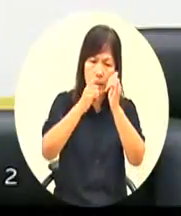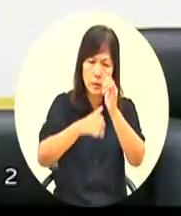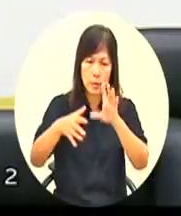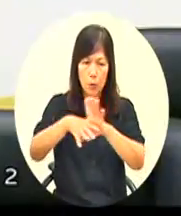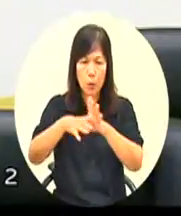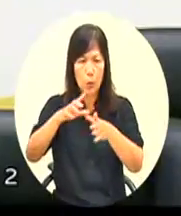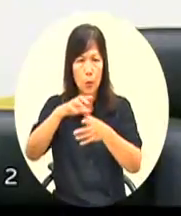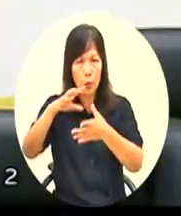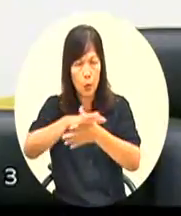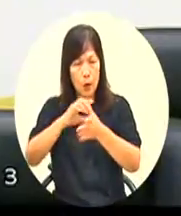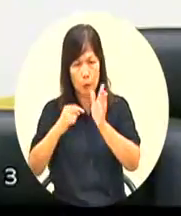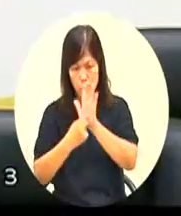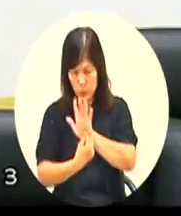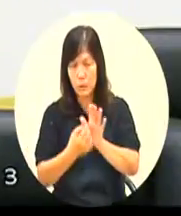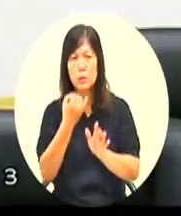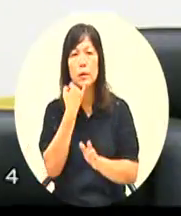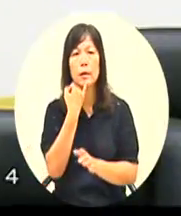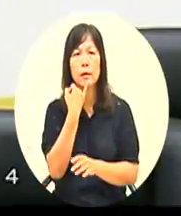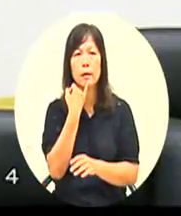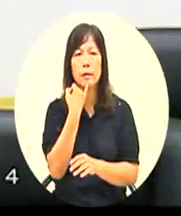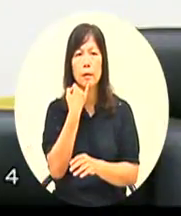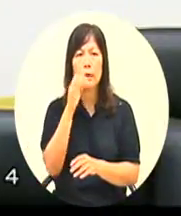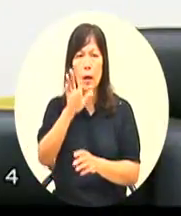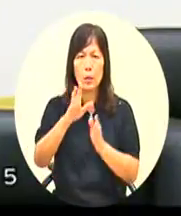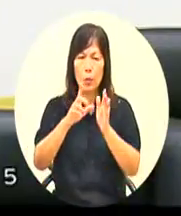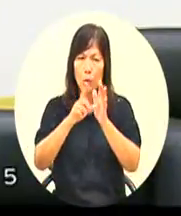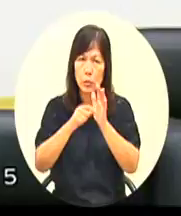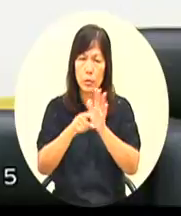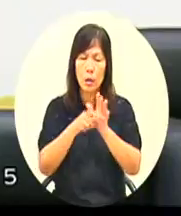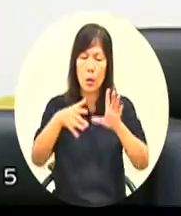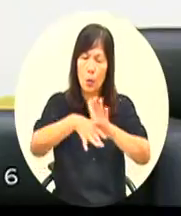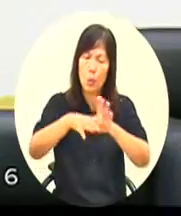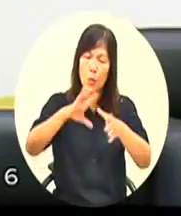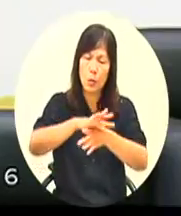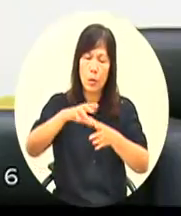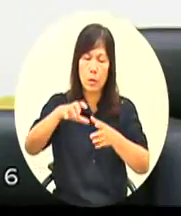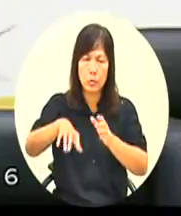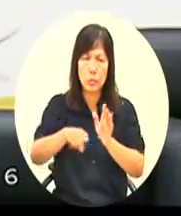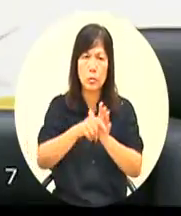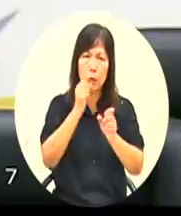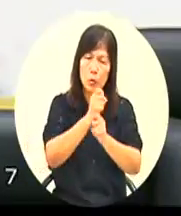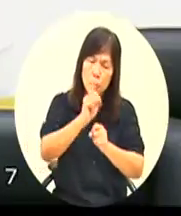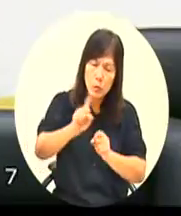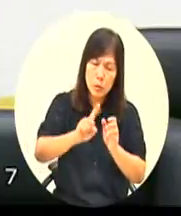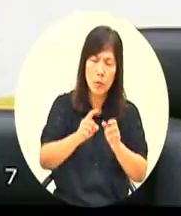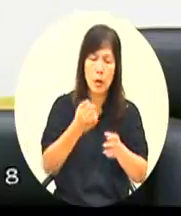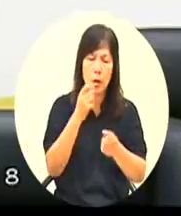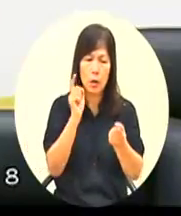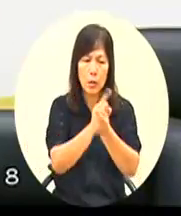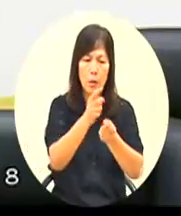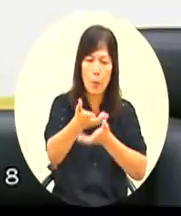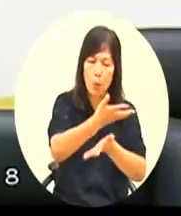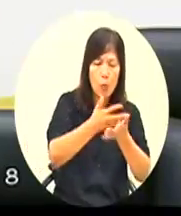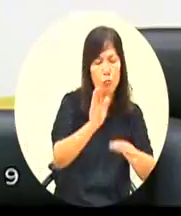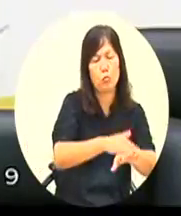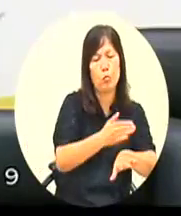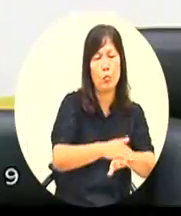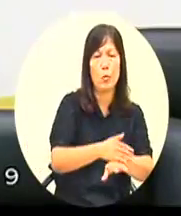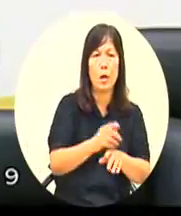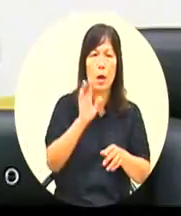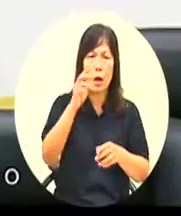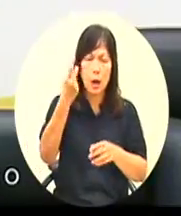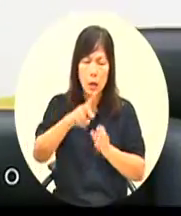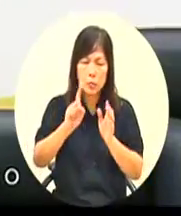展现出来哦。那因为有时候可能我们文化局在做一些事情不会跟地方来沟通，或者是说有些局